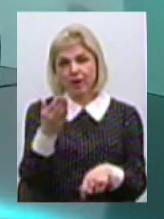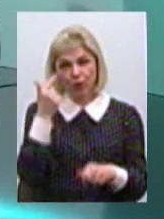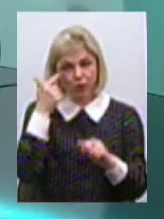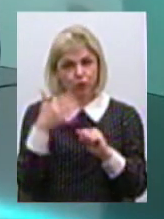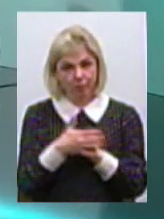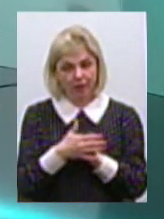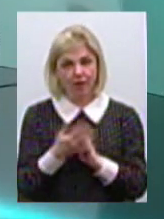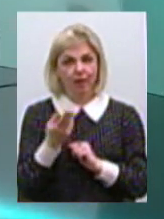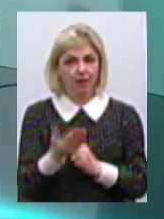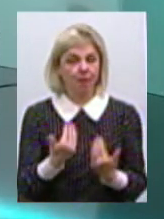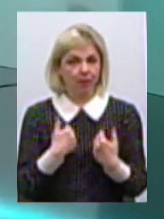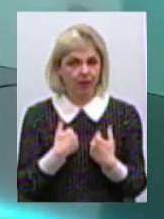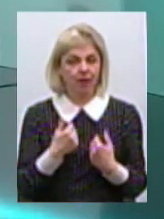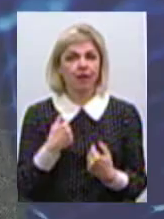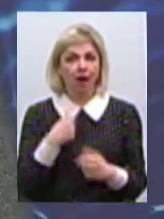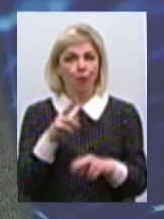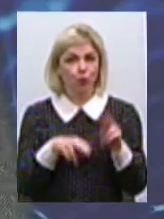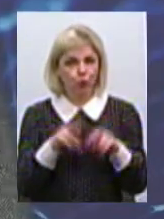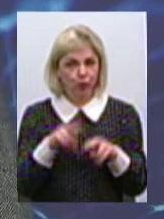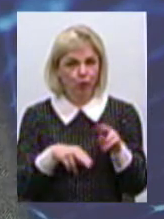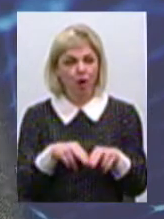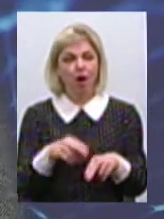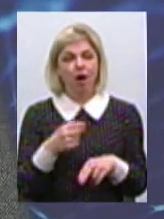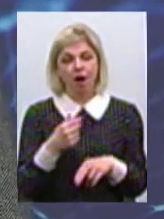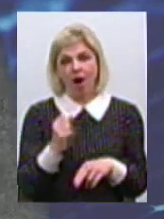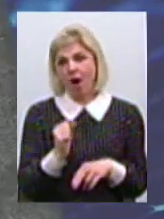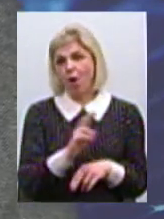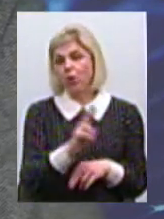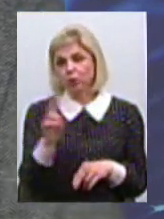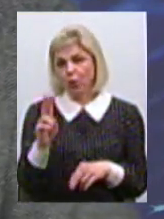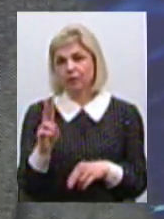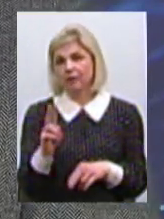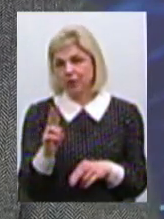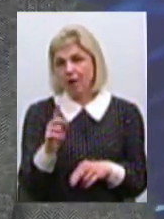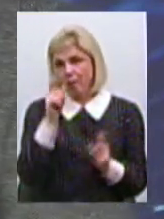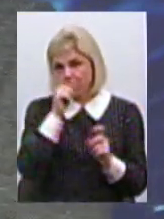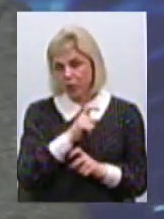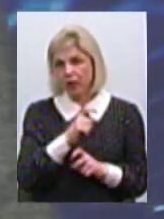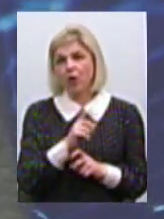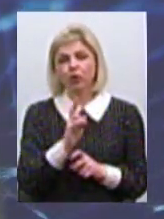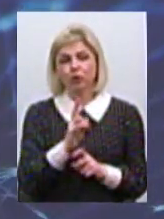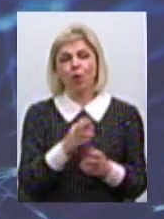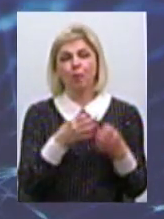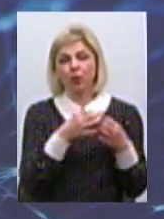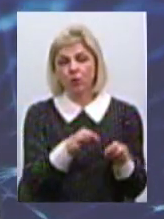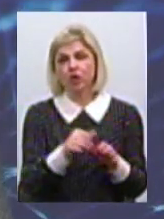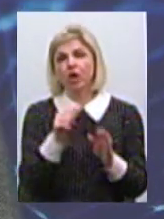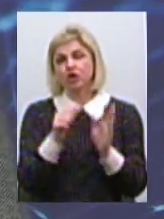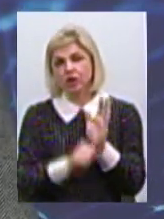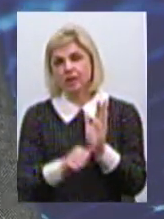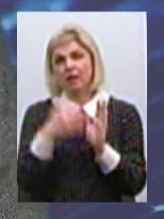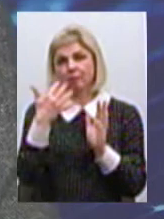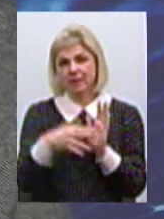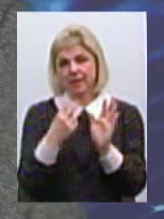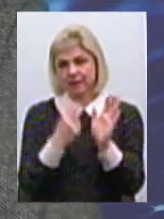це взагалі, ну, я будую, а якісь паразити пропускають по 60, по 70 тонн. Обов'язково